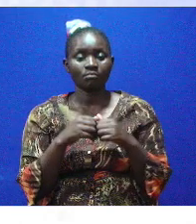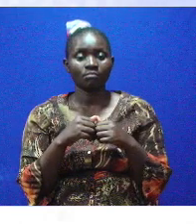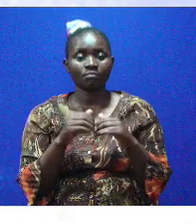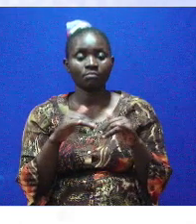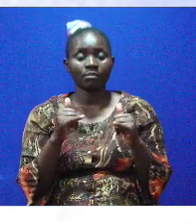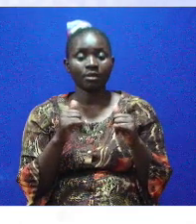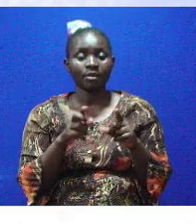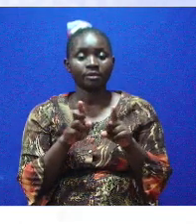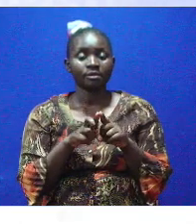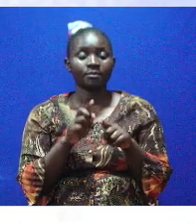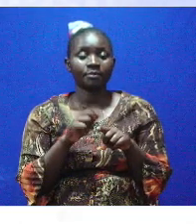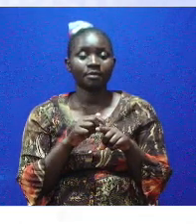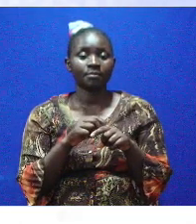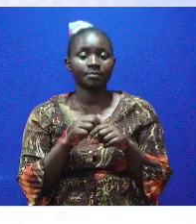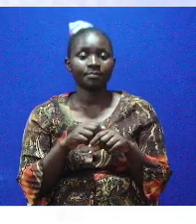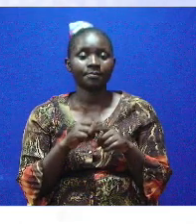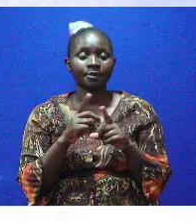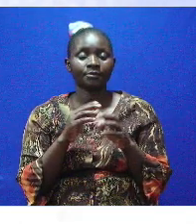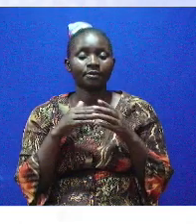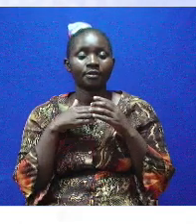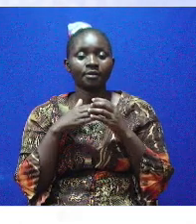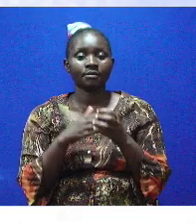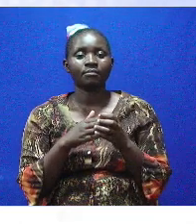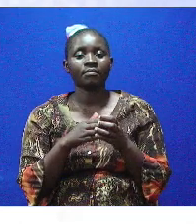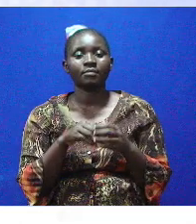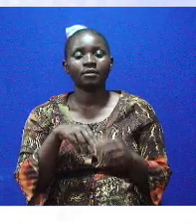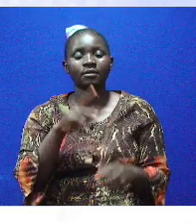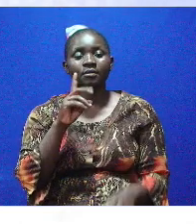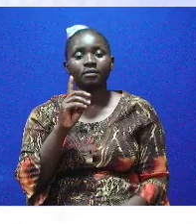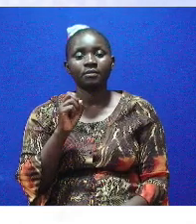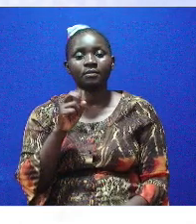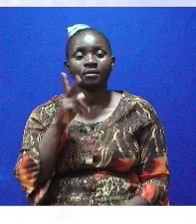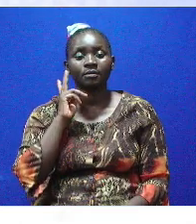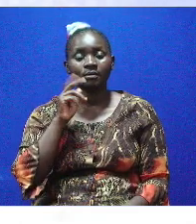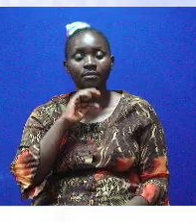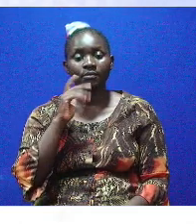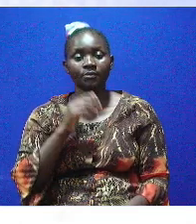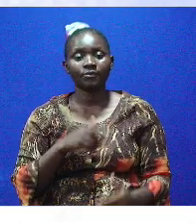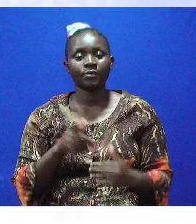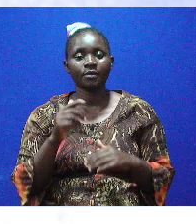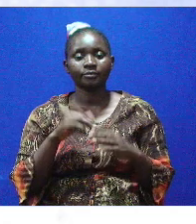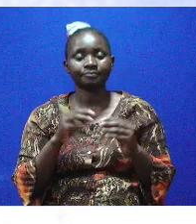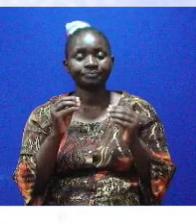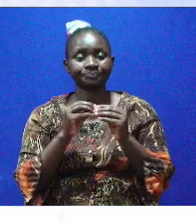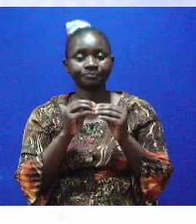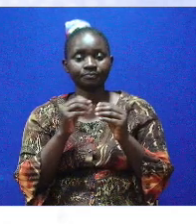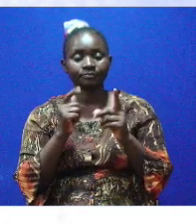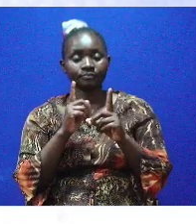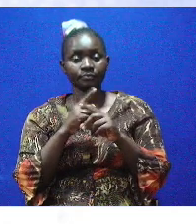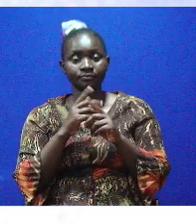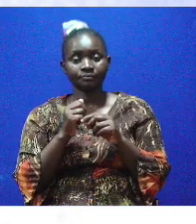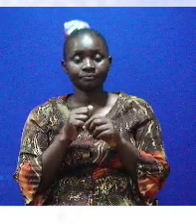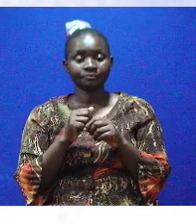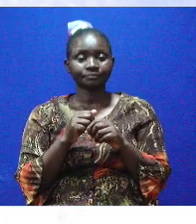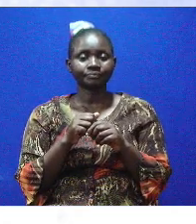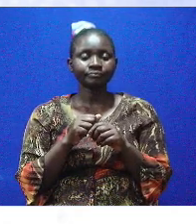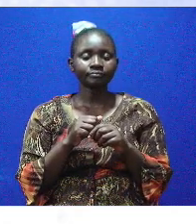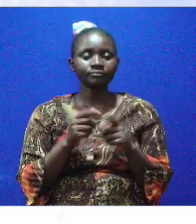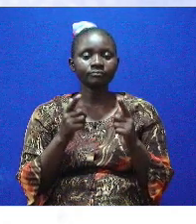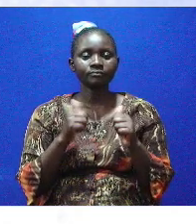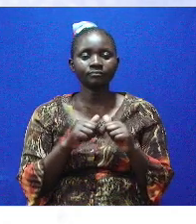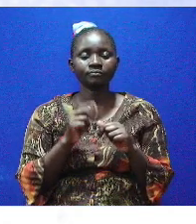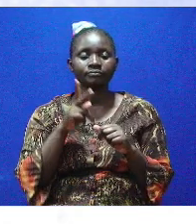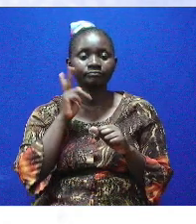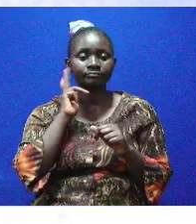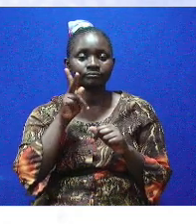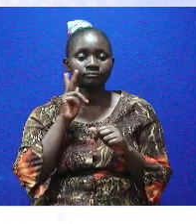Kiko chinga kio chibono abara ikuruwa ze kia makirikia yudie mayorongo Augustin asiri tukulia vomera nama na abara au kuruwa chibuhodi aiga ase county ya